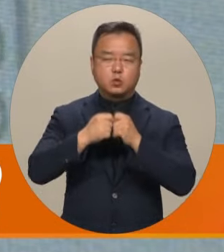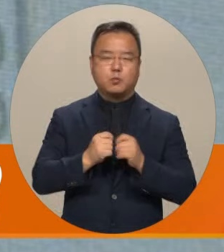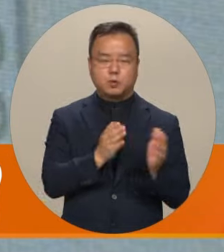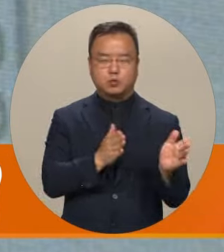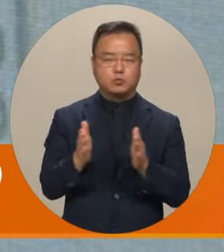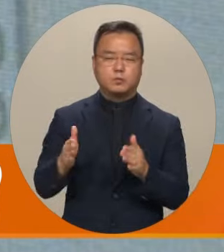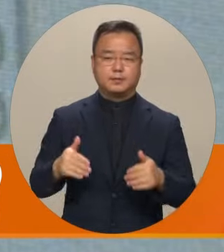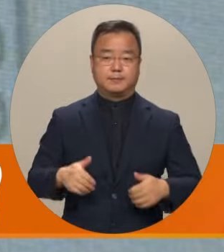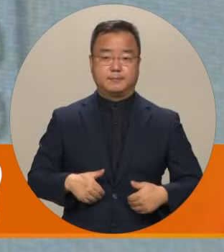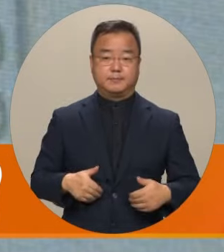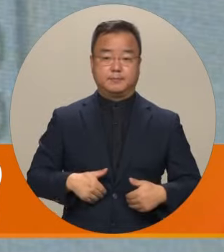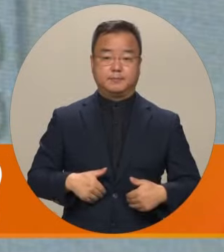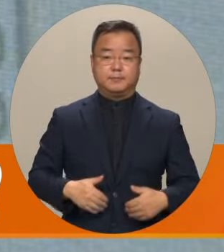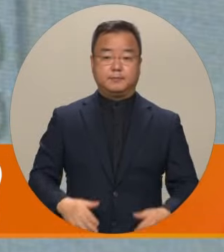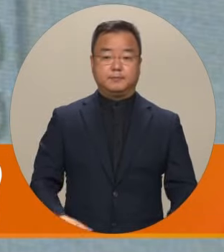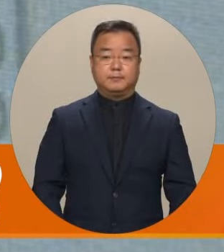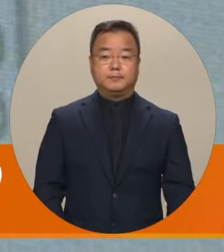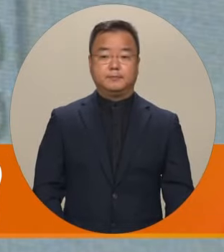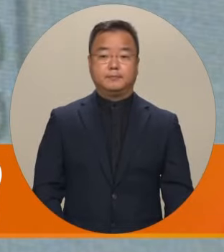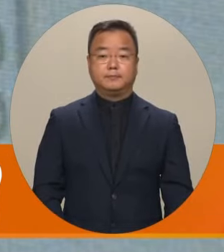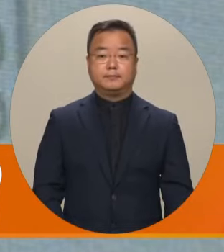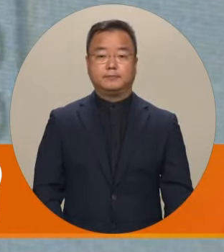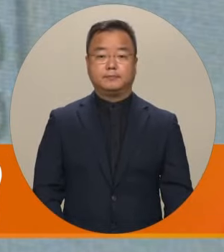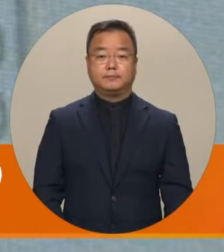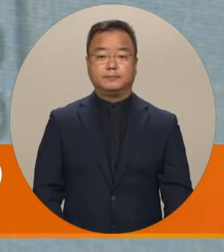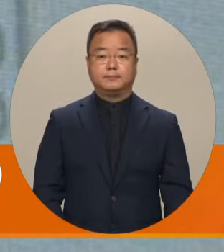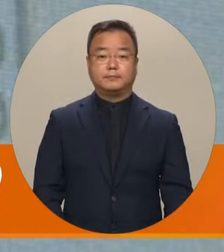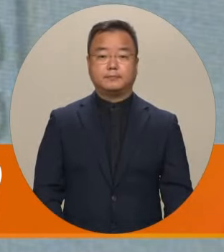필요합니다 먼저 영상부터 보고